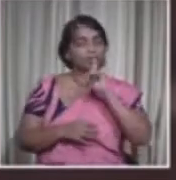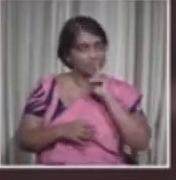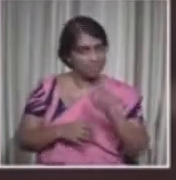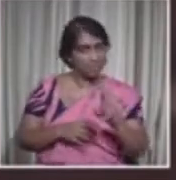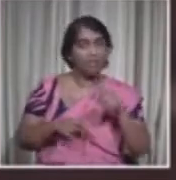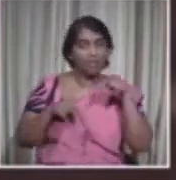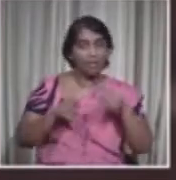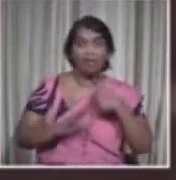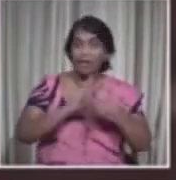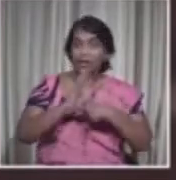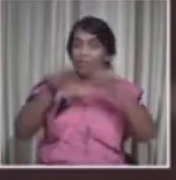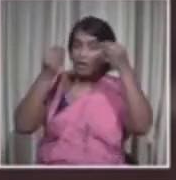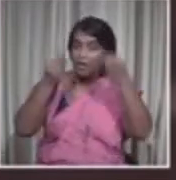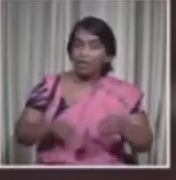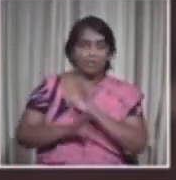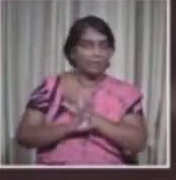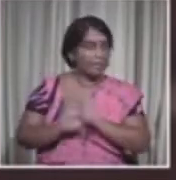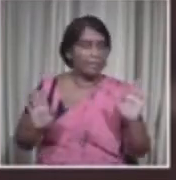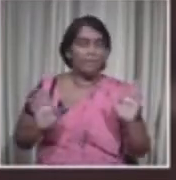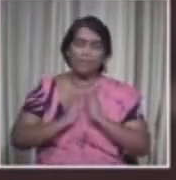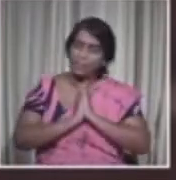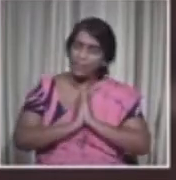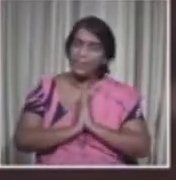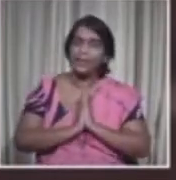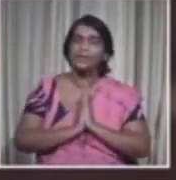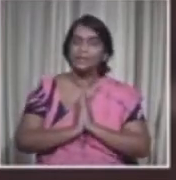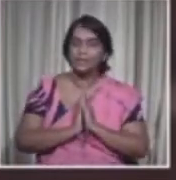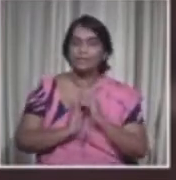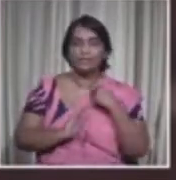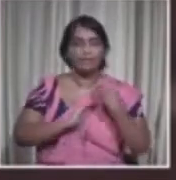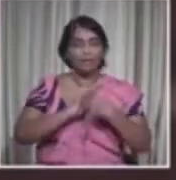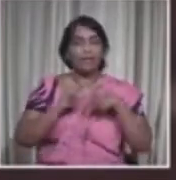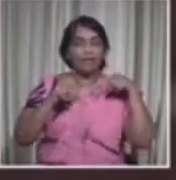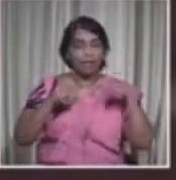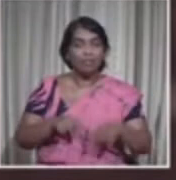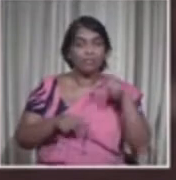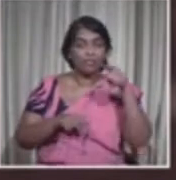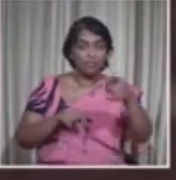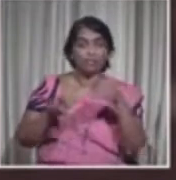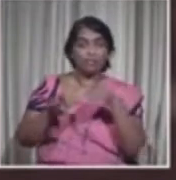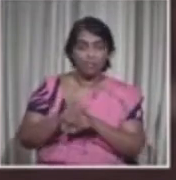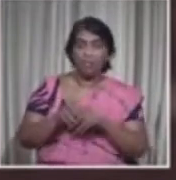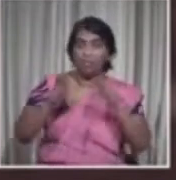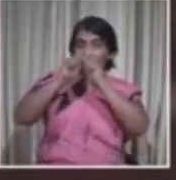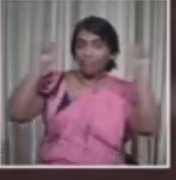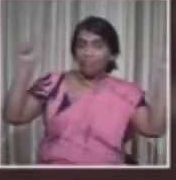මේ රට වැටෙන්න දෙන්න එපා. මේ රට වැටෙන්න. අද ඔබතුමාලා ගෙනලා තියෙනවා බෝට්